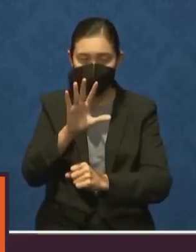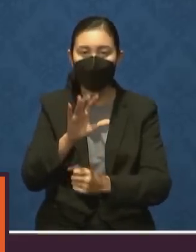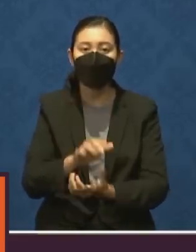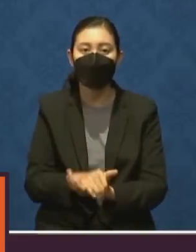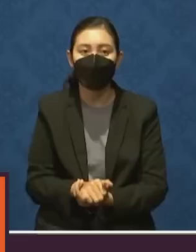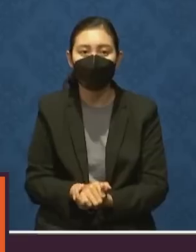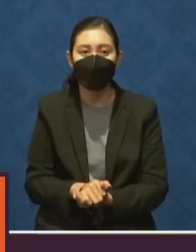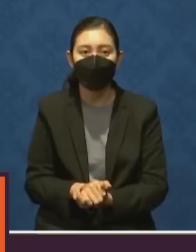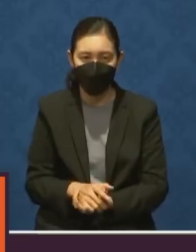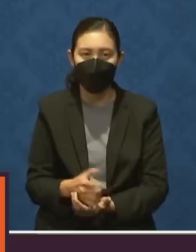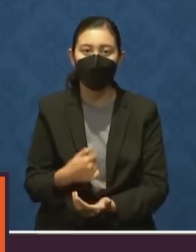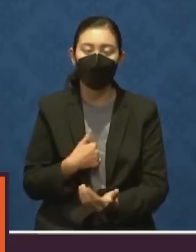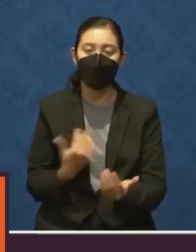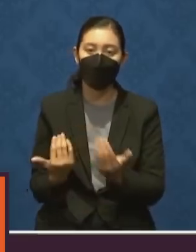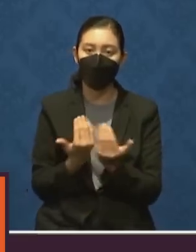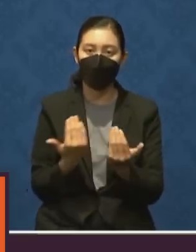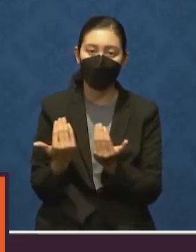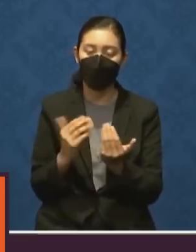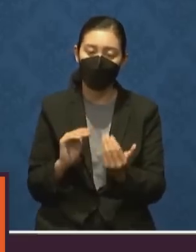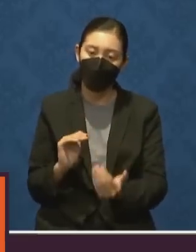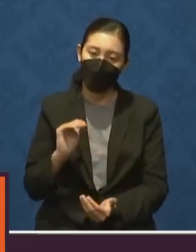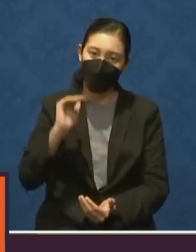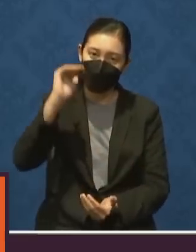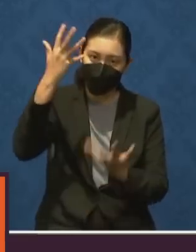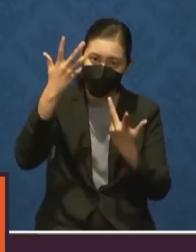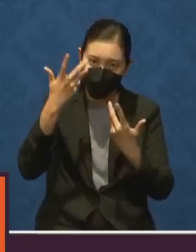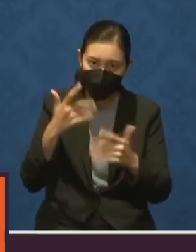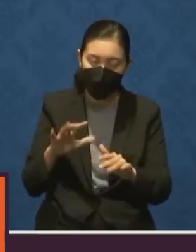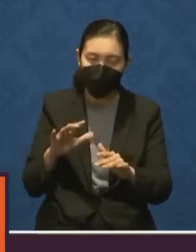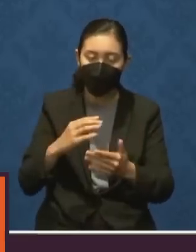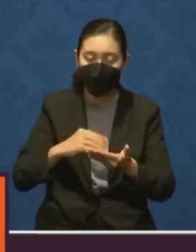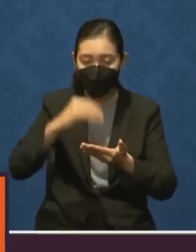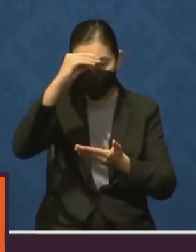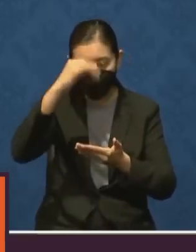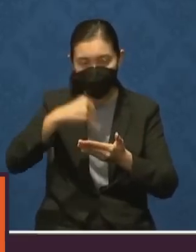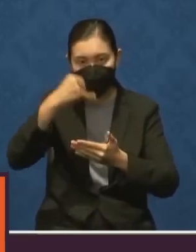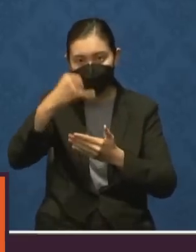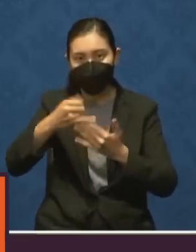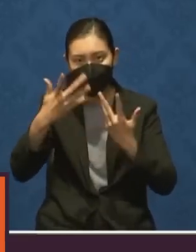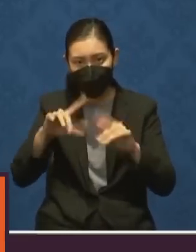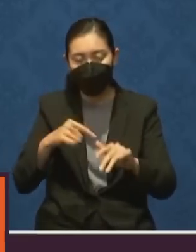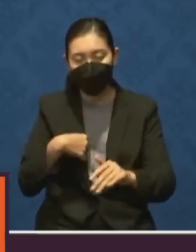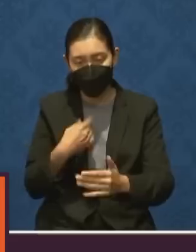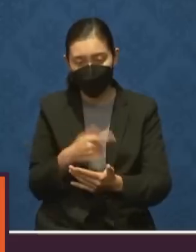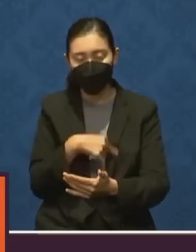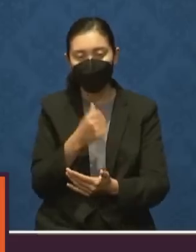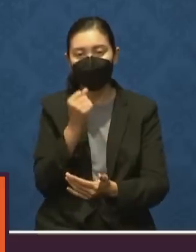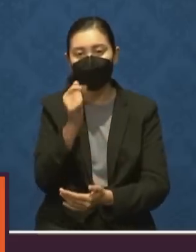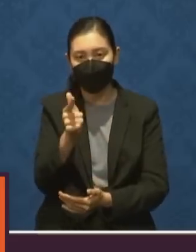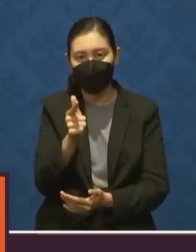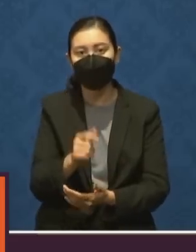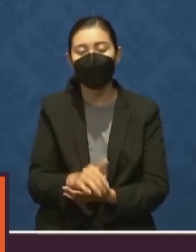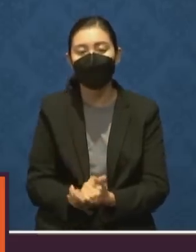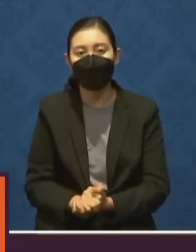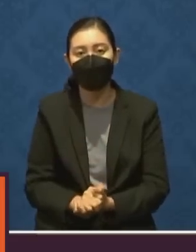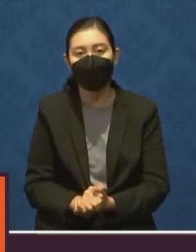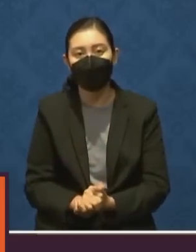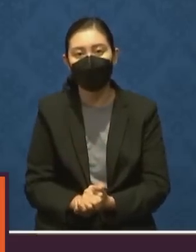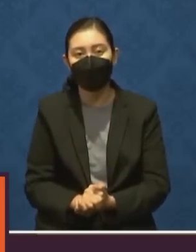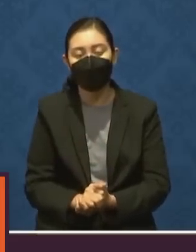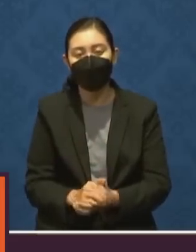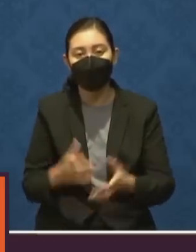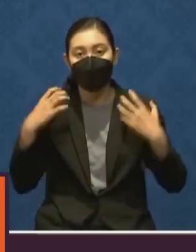ลกโตเรีจบแล้วผมยตองมาจ่ายคาไฟเลี้งกุทุนอยู่เลยแล้รฐบานกจะเอาคาประกันกำไรตรนี้